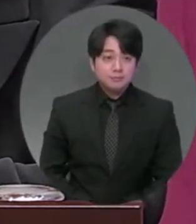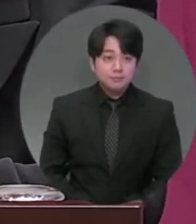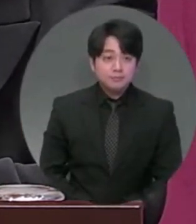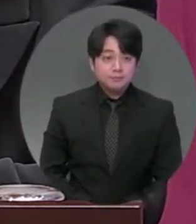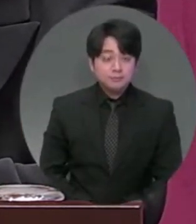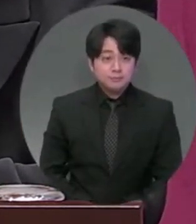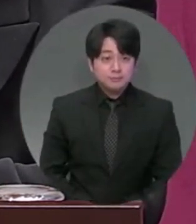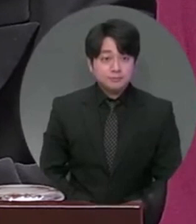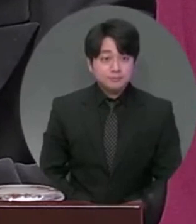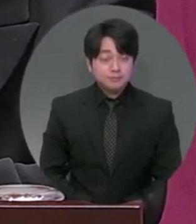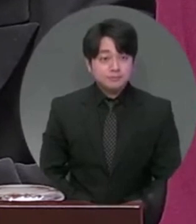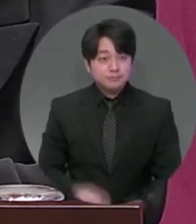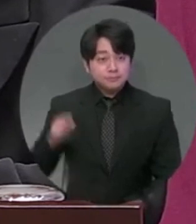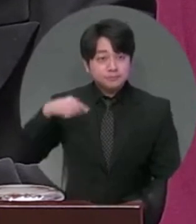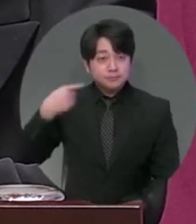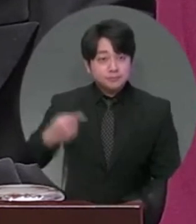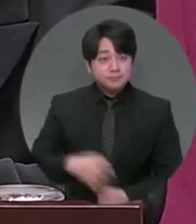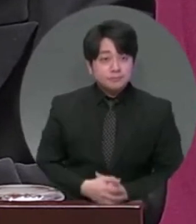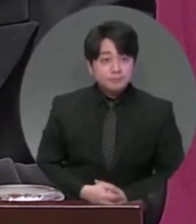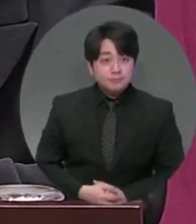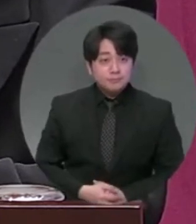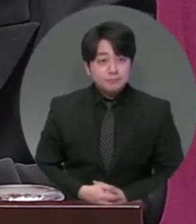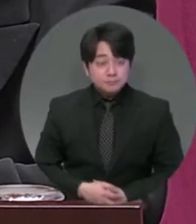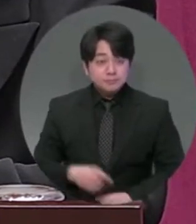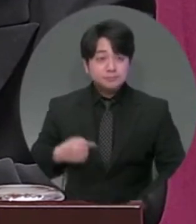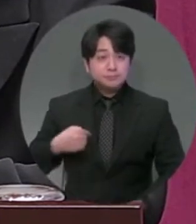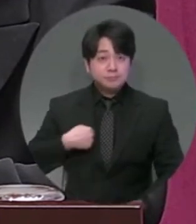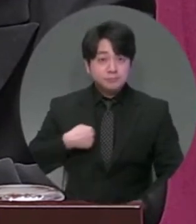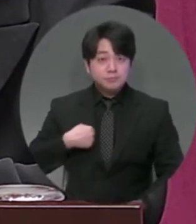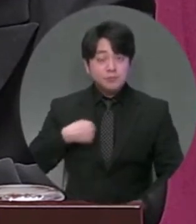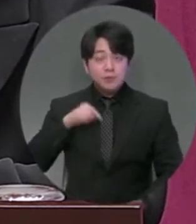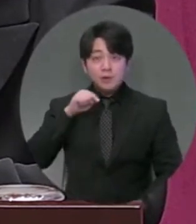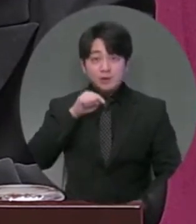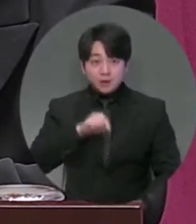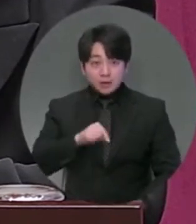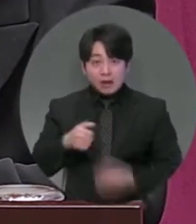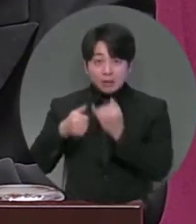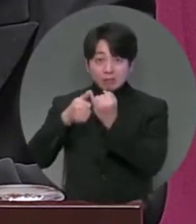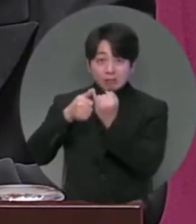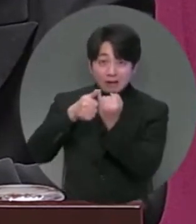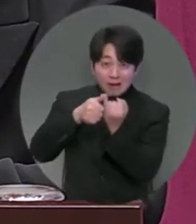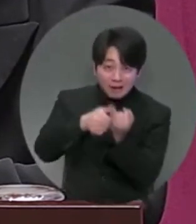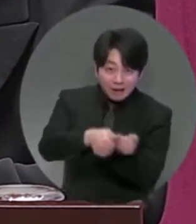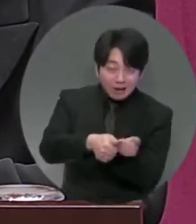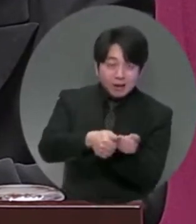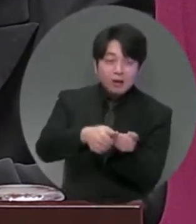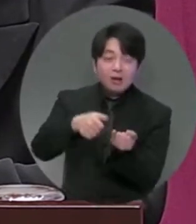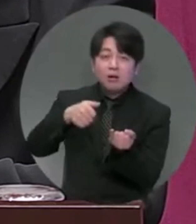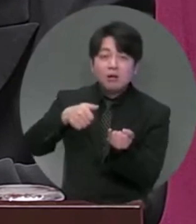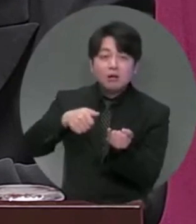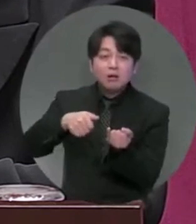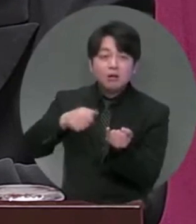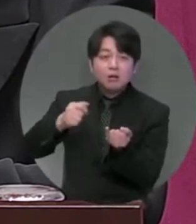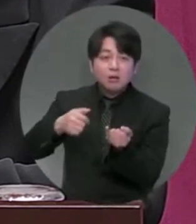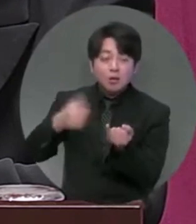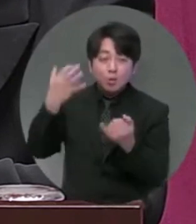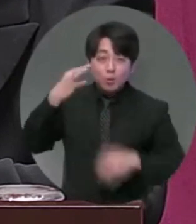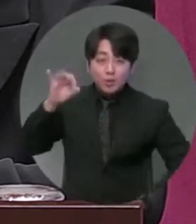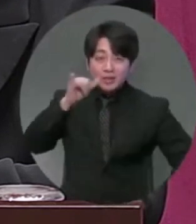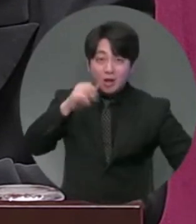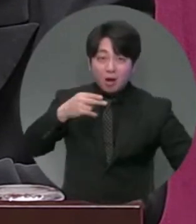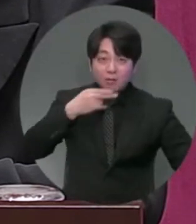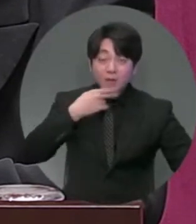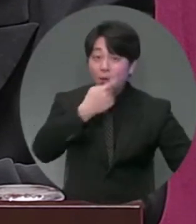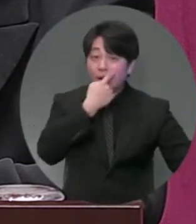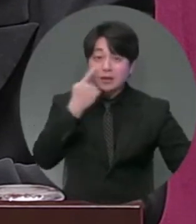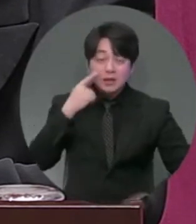오해하지 말아 주셔야 될 것은 저는이 논쟁을 막자는게 아닙니다 어차피 제가 이래가지고 논쟁이 더 많아진 것 아닙니까 저는 이제부터 여러